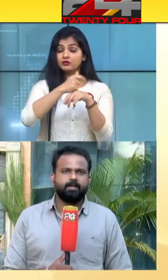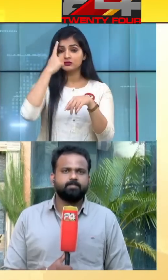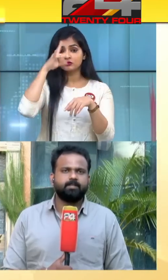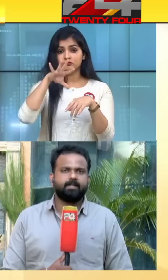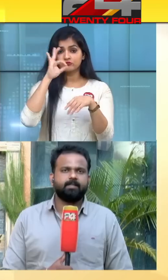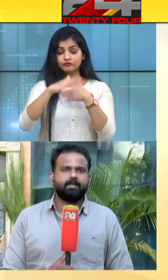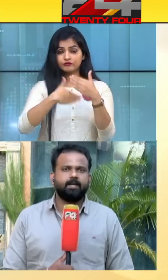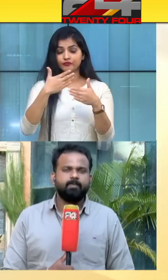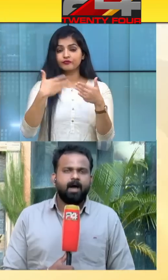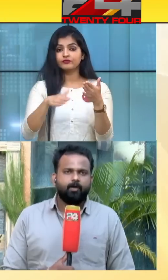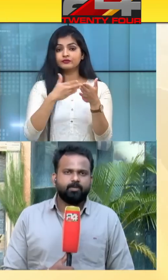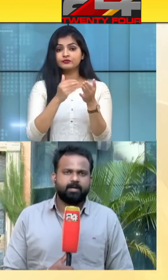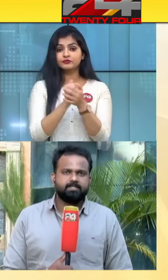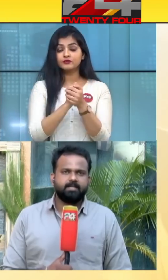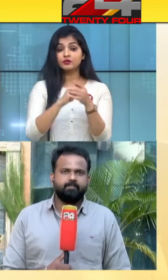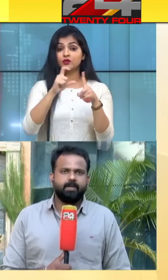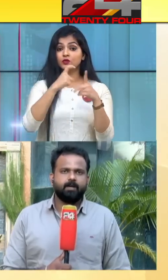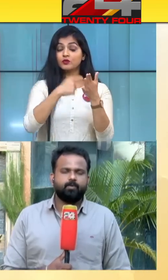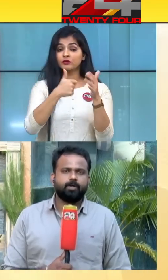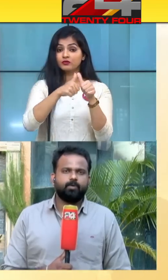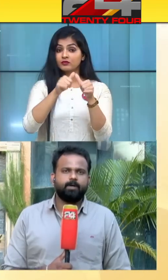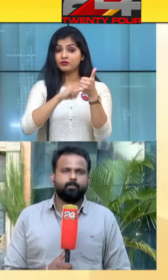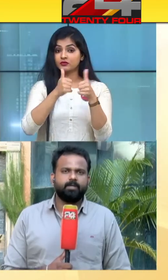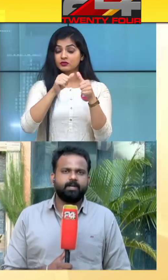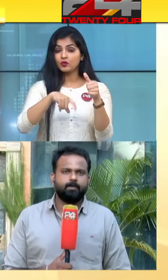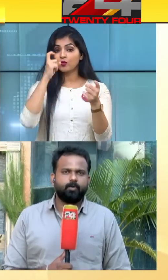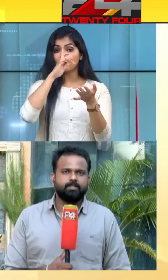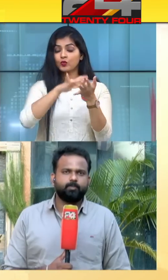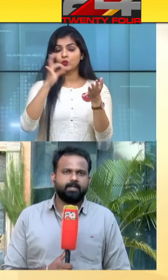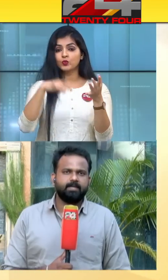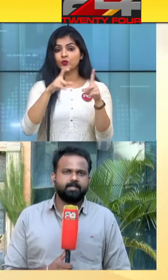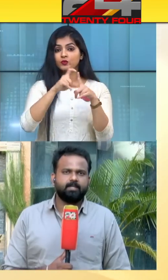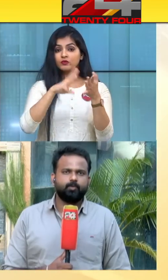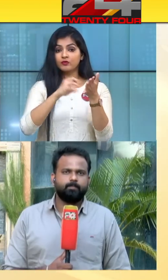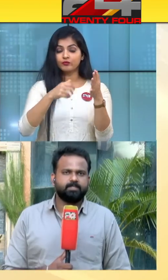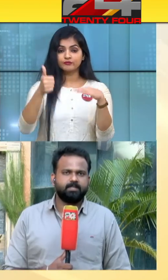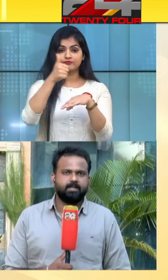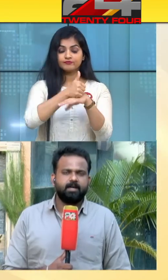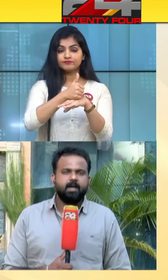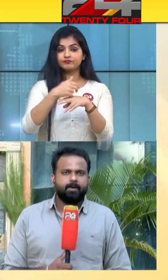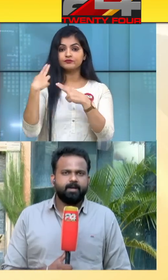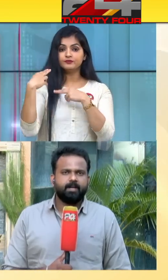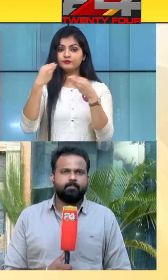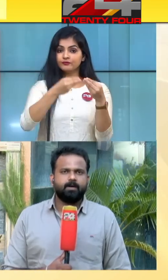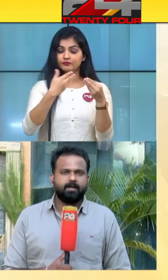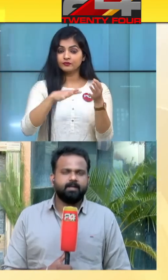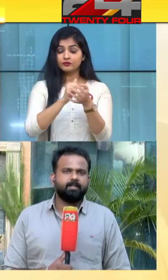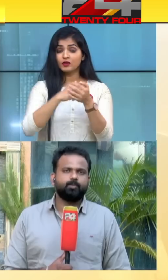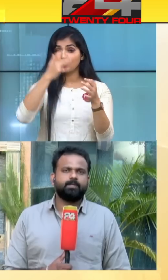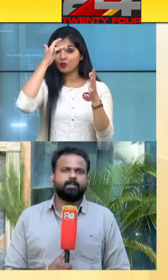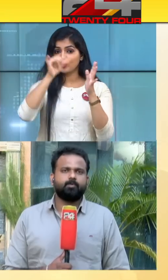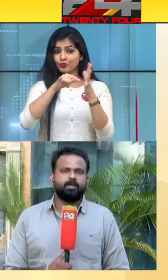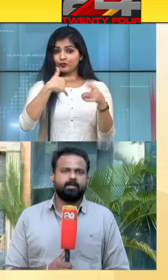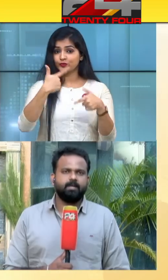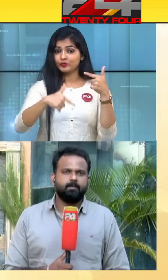തീരുമാനം എടുക്കുകയും ചെയ്തിരിക്കുന്നത്. എന്തായാലും ഡോക്ടർ ആശാദേവി കോഴിക്കോട് പുതിയ DMO ആയി ചുമതലയേറ്റിരിക്കുന്നു. ഈ പ്രശ്നത്തിന് പരിഹാരം